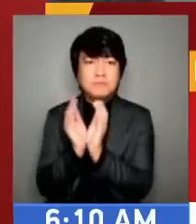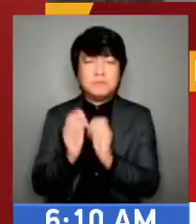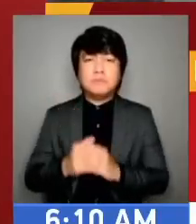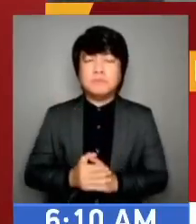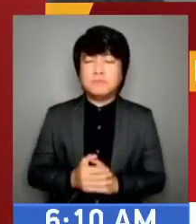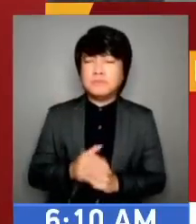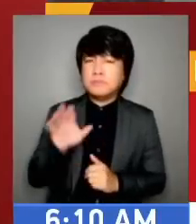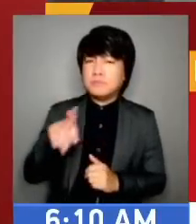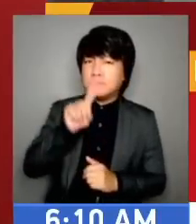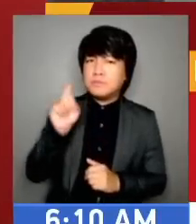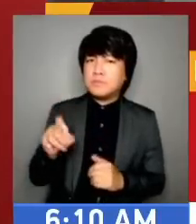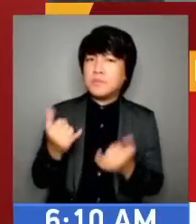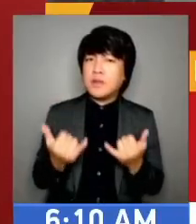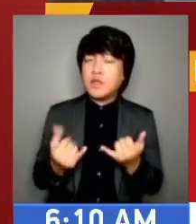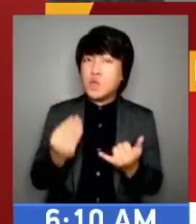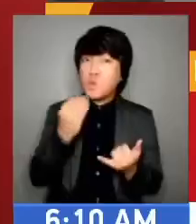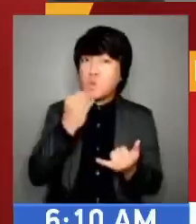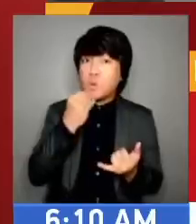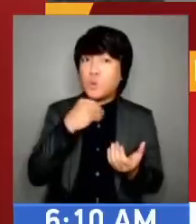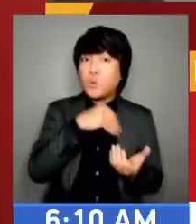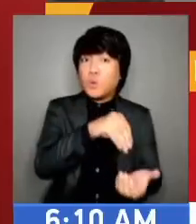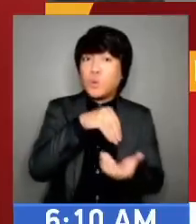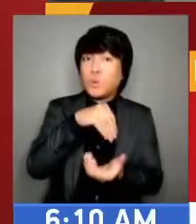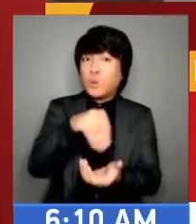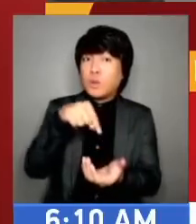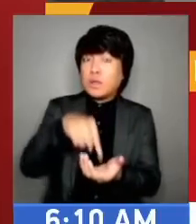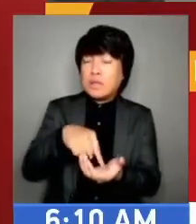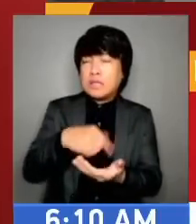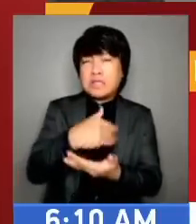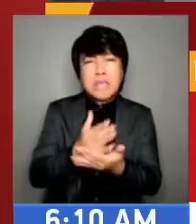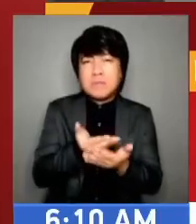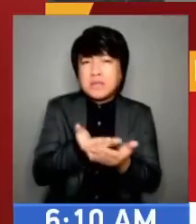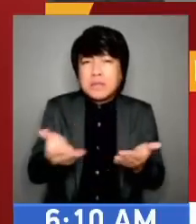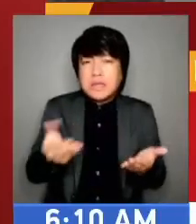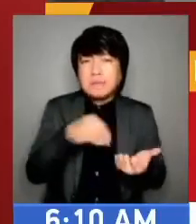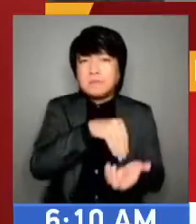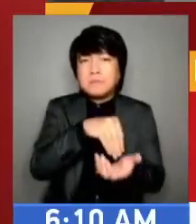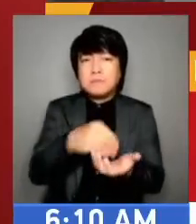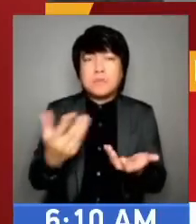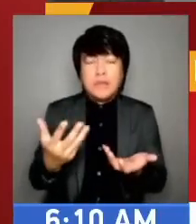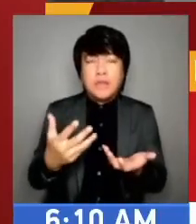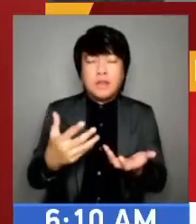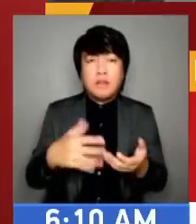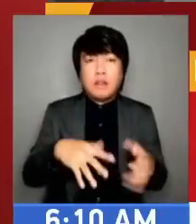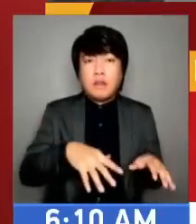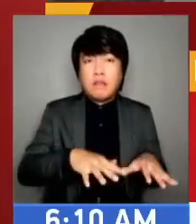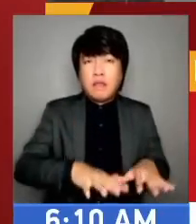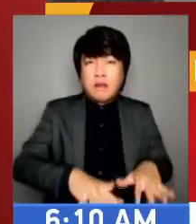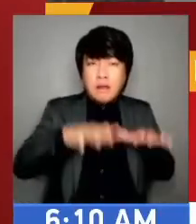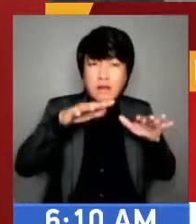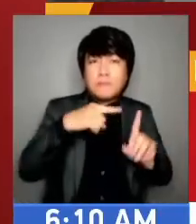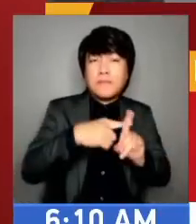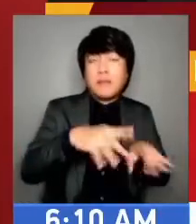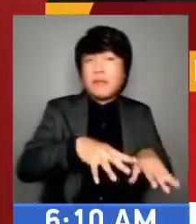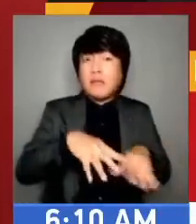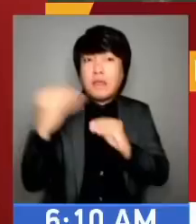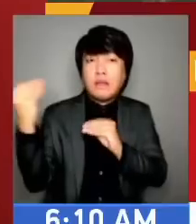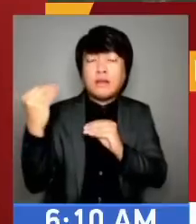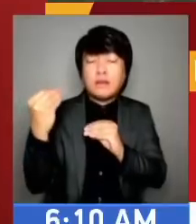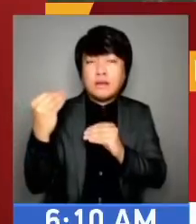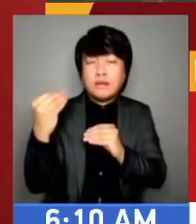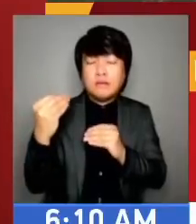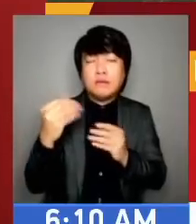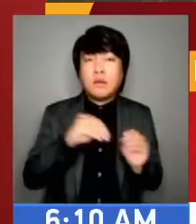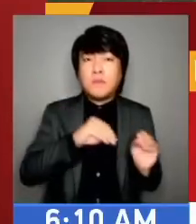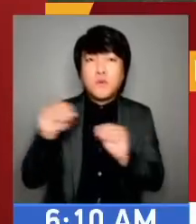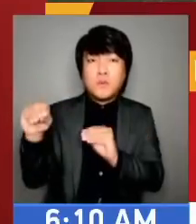items doon sa mga lugar na binaha at marami pong lumikas? Well, sa ngayon po, okay naman po dahil bukod nga po doon sa ating mga family